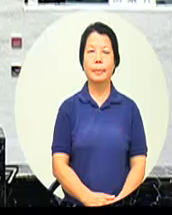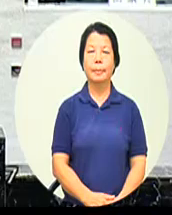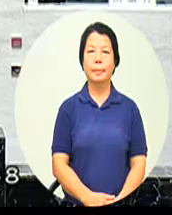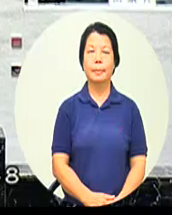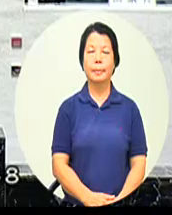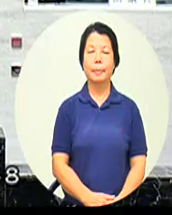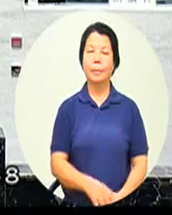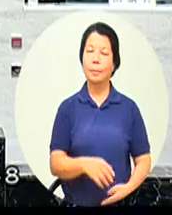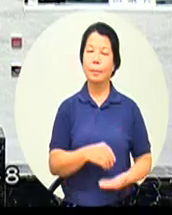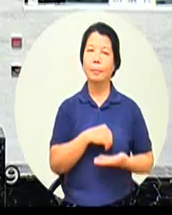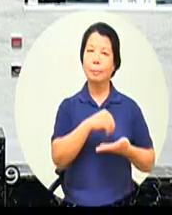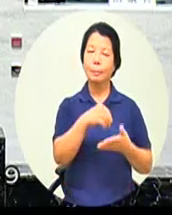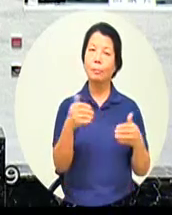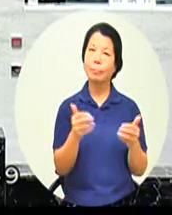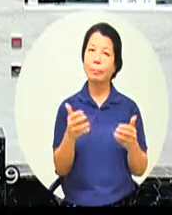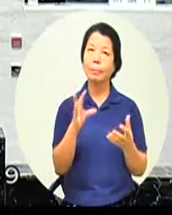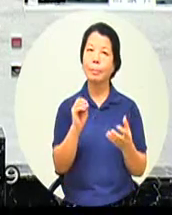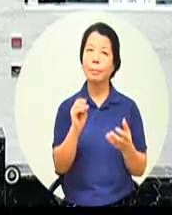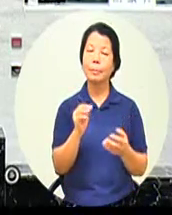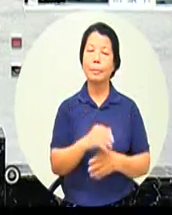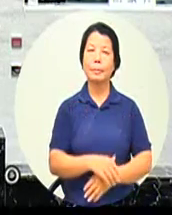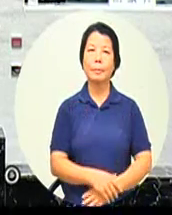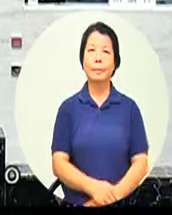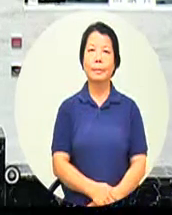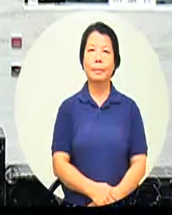有没有问题？